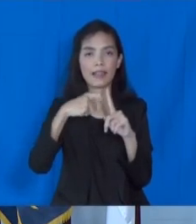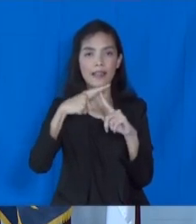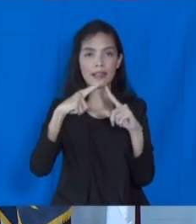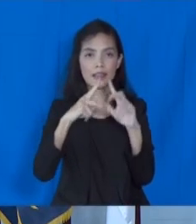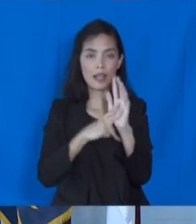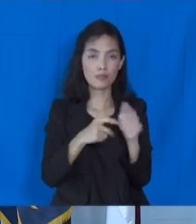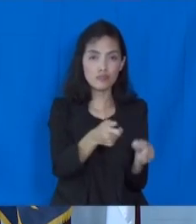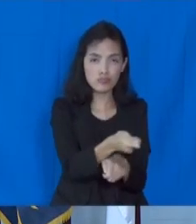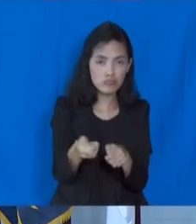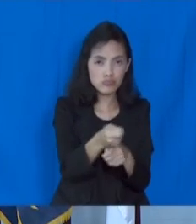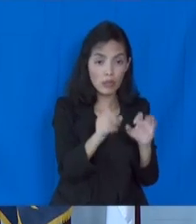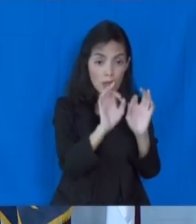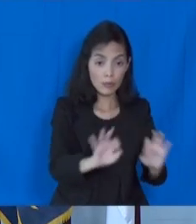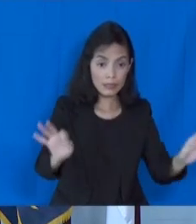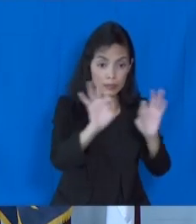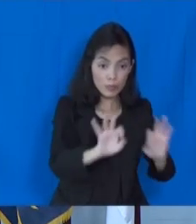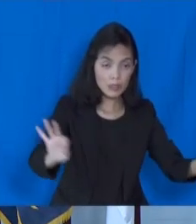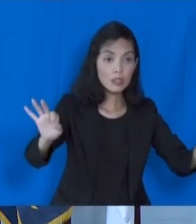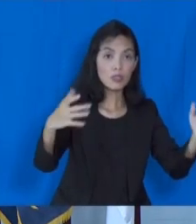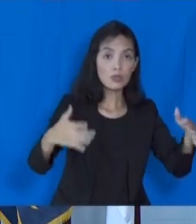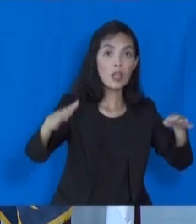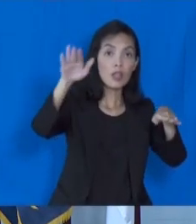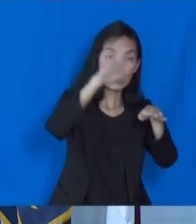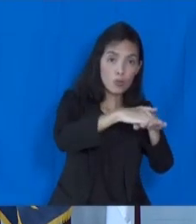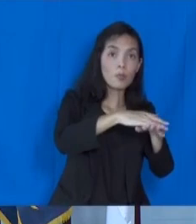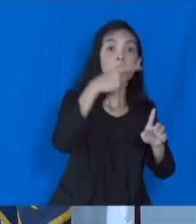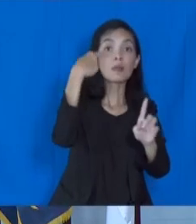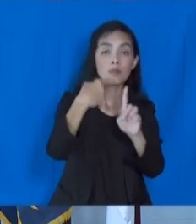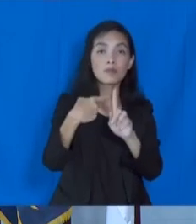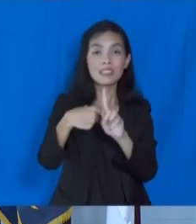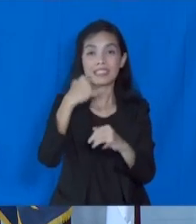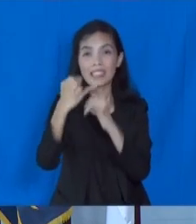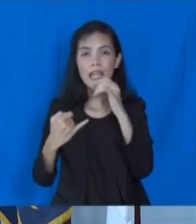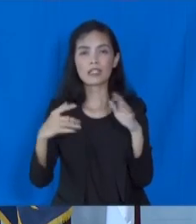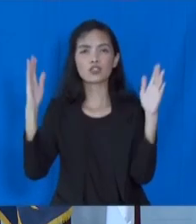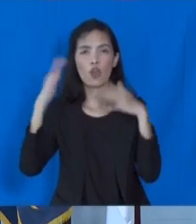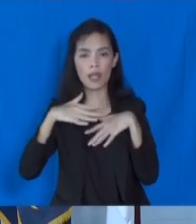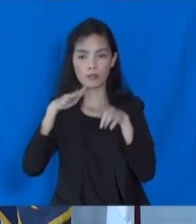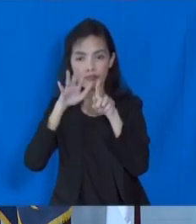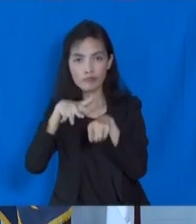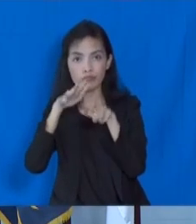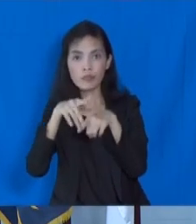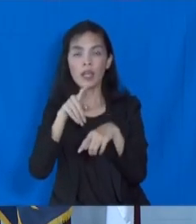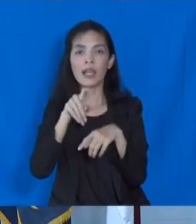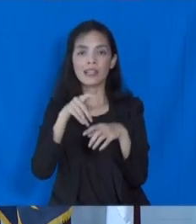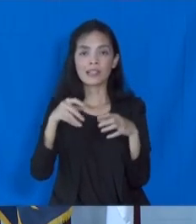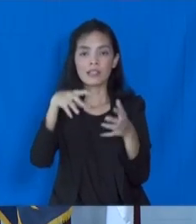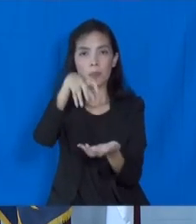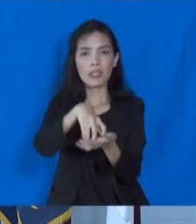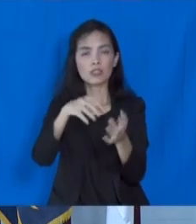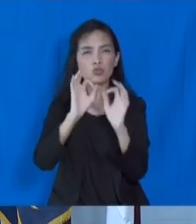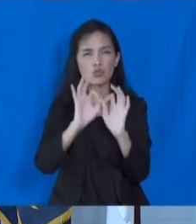pencoklatan dipastikan tempat yang dilaksanakan untuk kepentingan salat itu suci dan juga aman dari proses